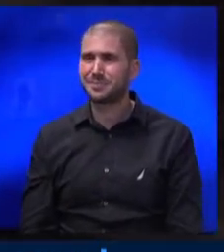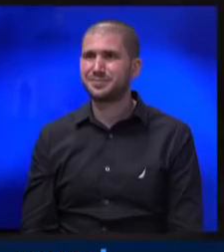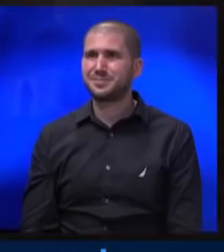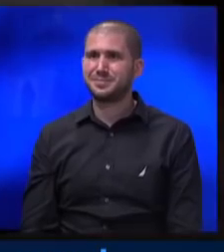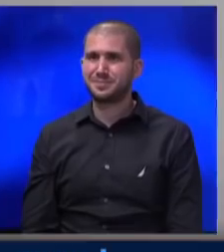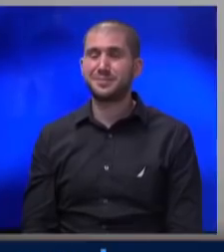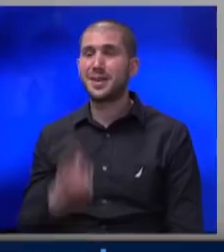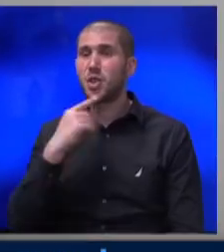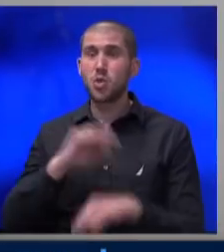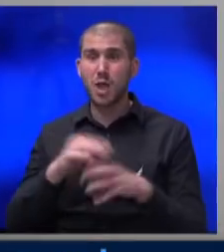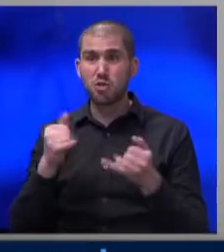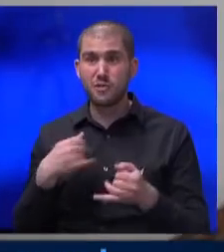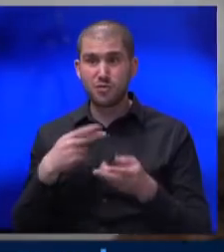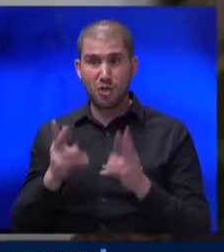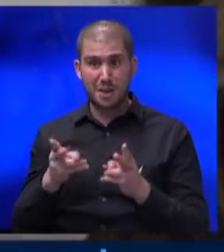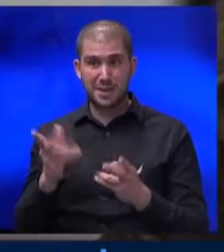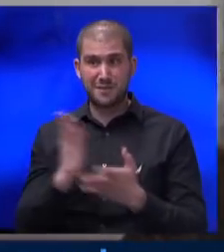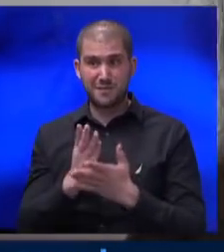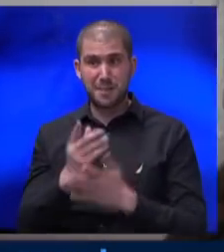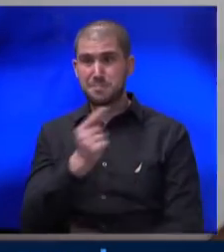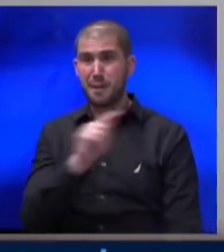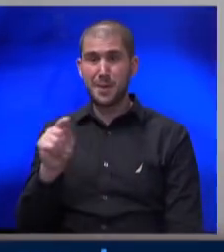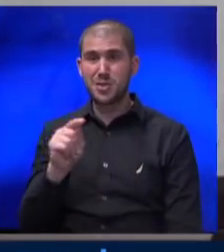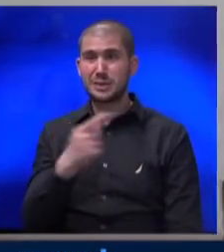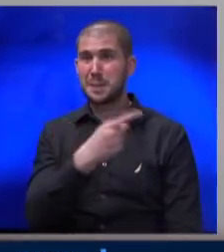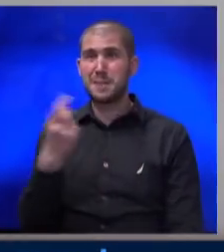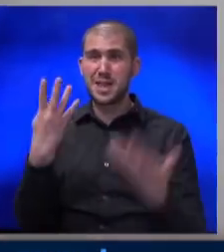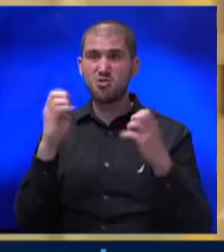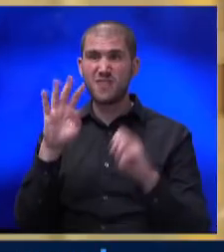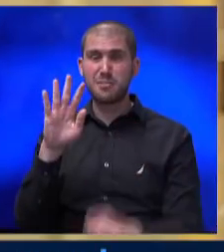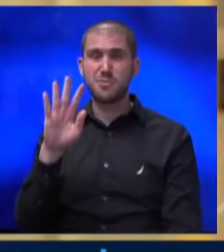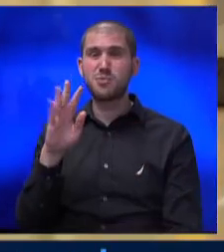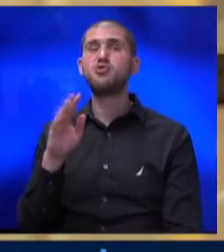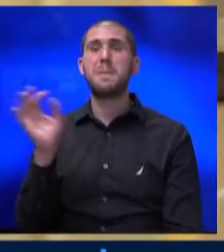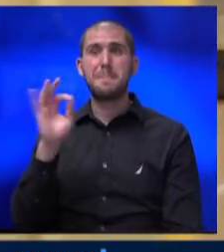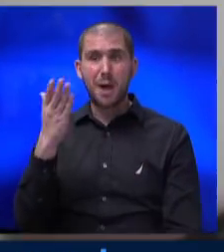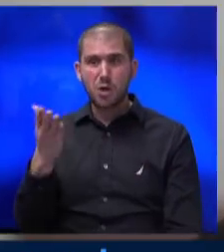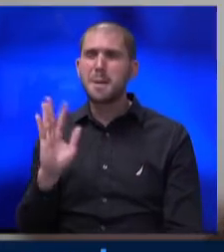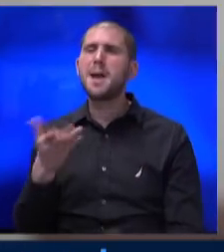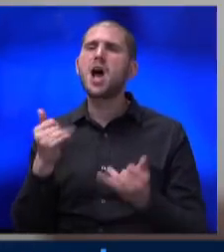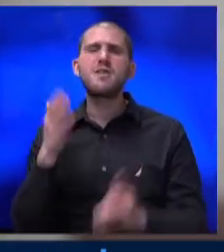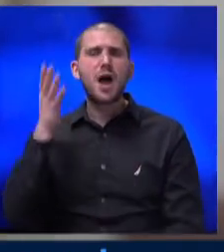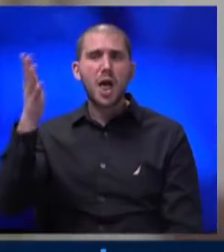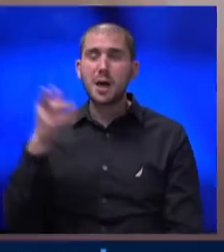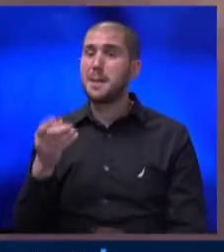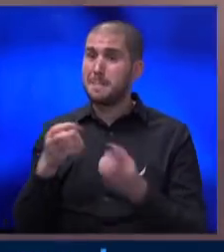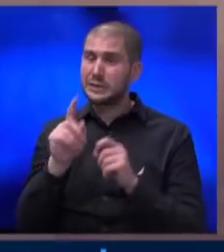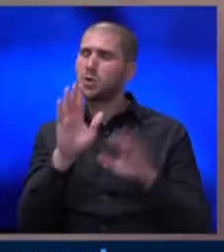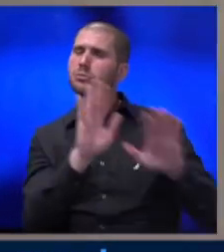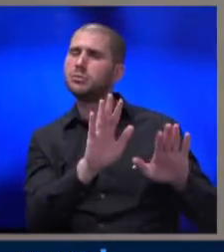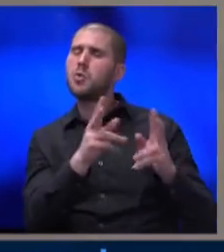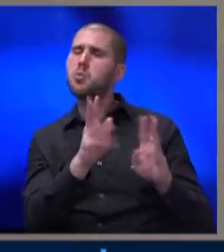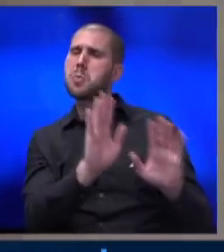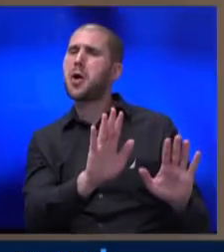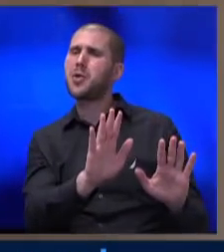תגיד, דוקטור, עכשיו שהקפאתי וזה שם במינוס 195 מעלות, מה עכשיו על? הביציות שם מוקפאות.